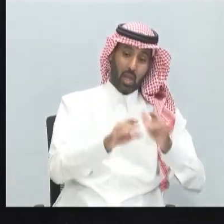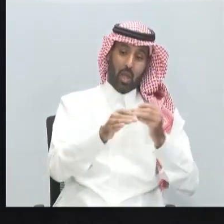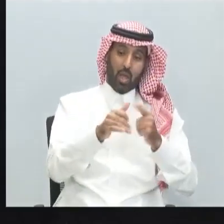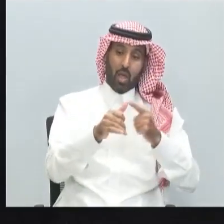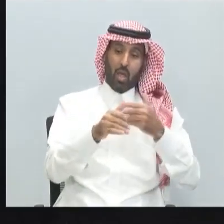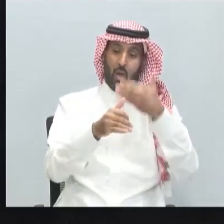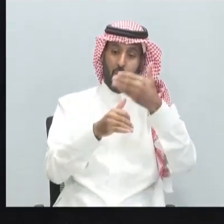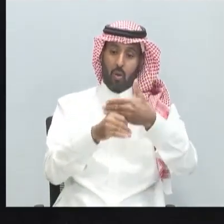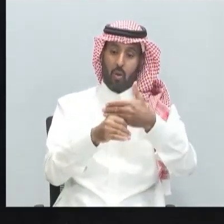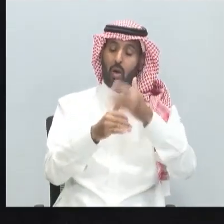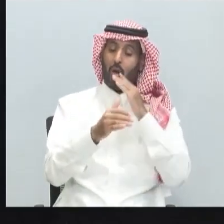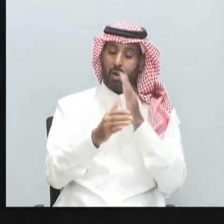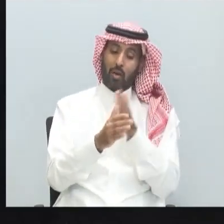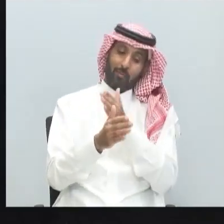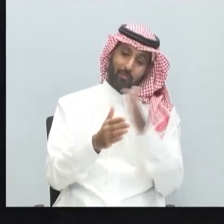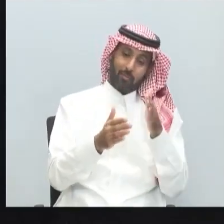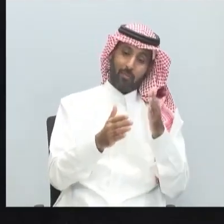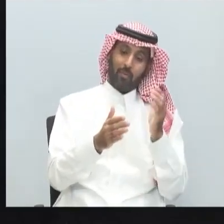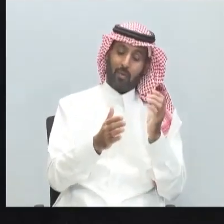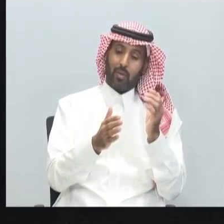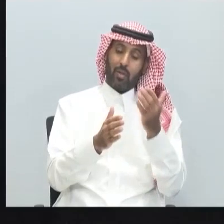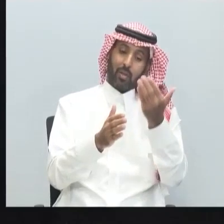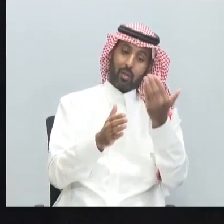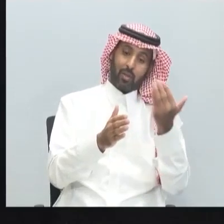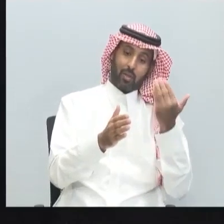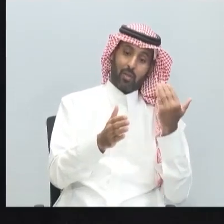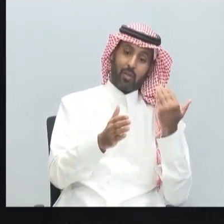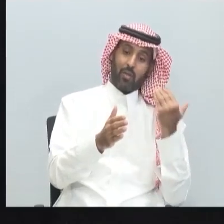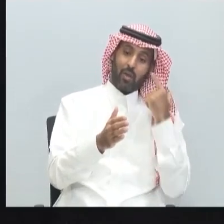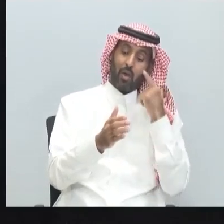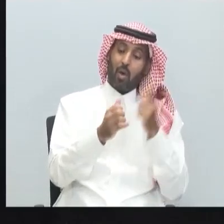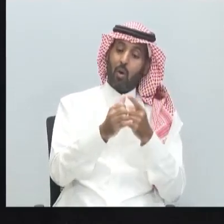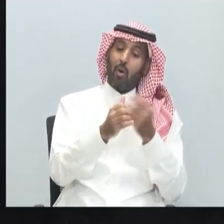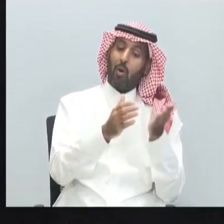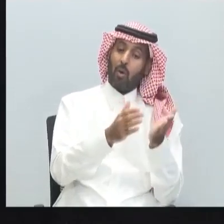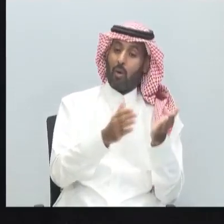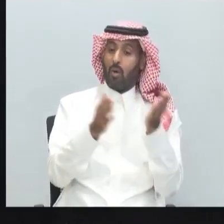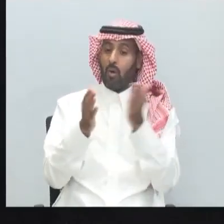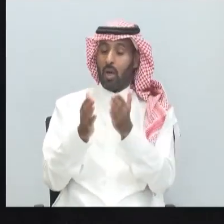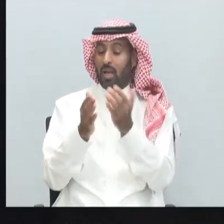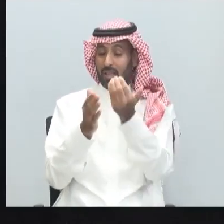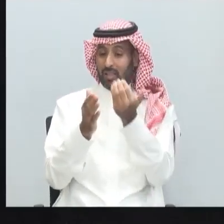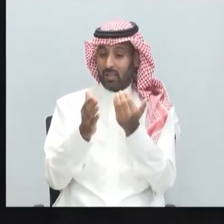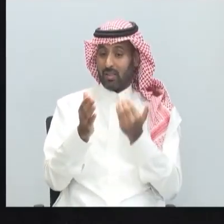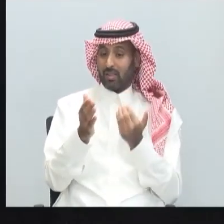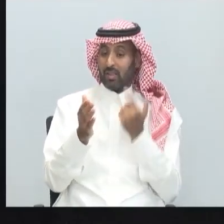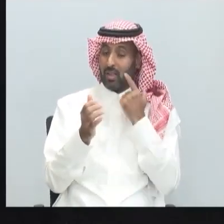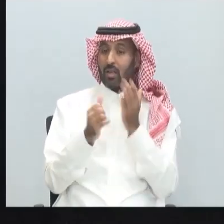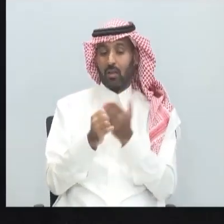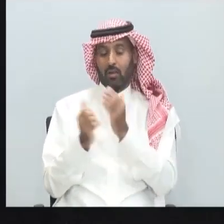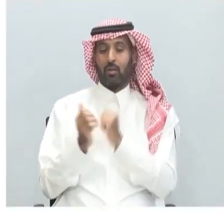الكراسي على اليسار اليسار اليسار ثم اليسار الكرسي الاخر اليسار اليسار اليسار وهكذا فهو